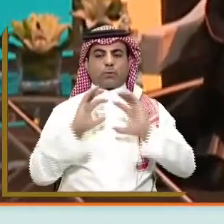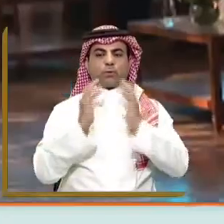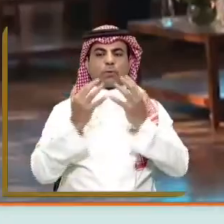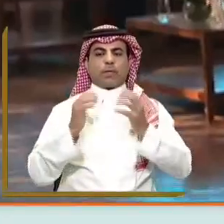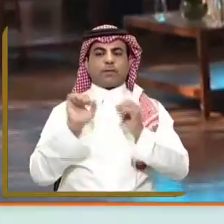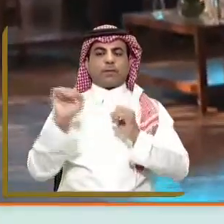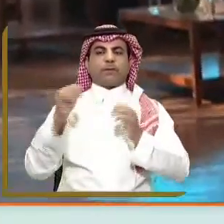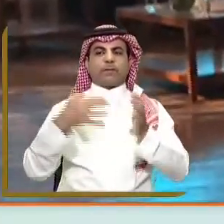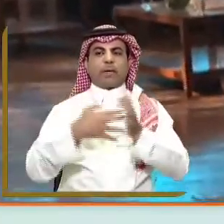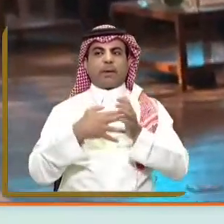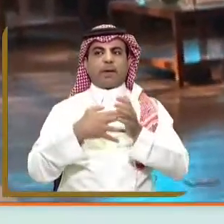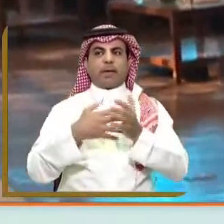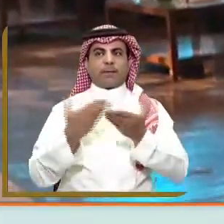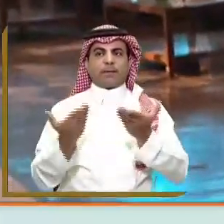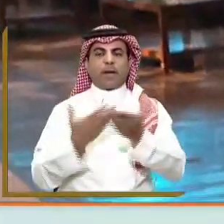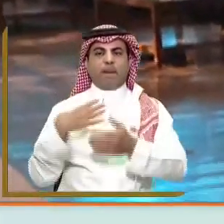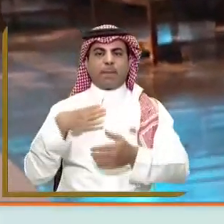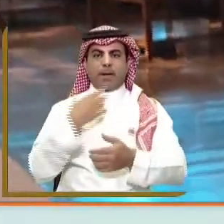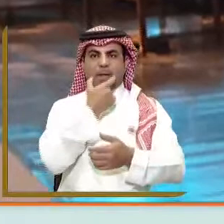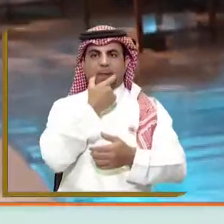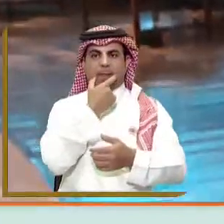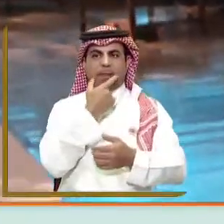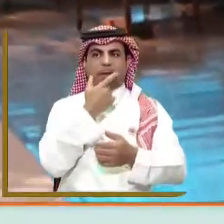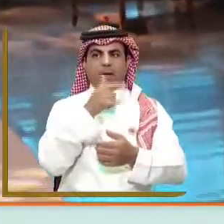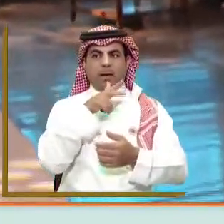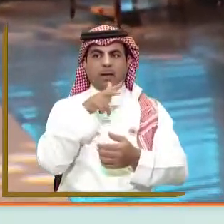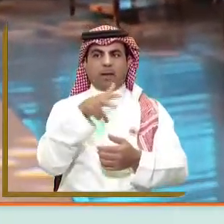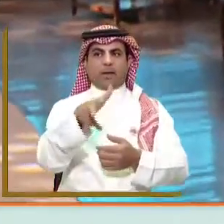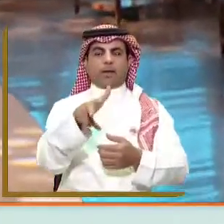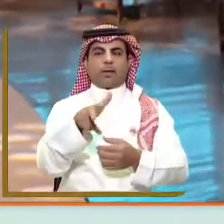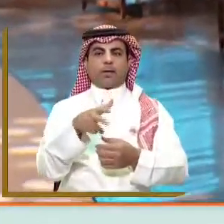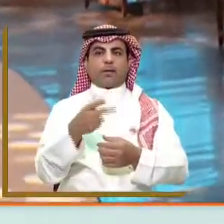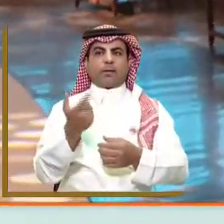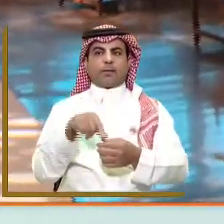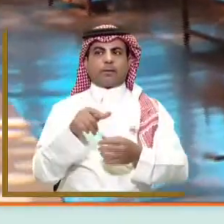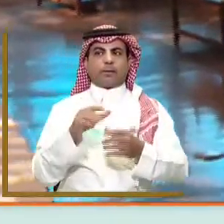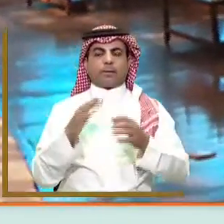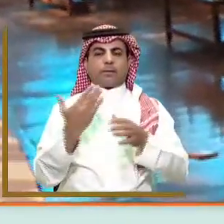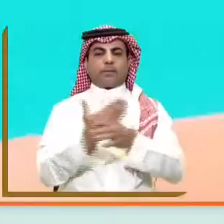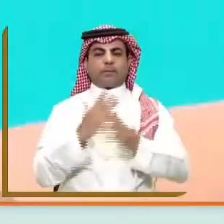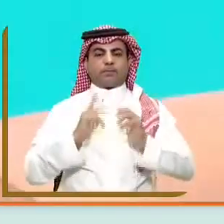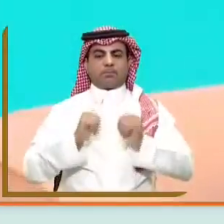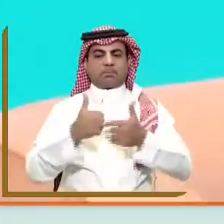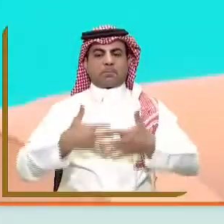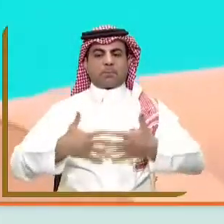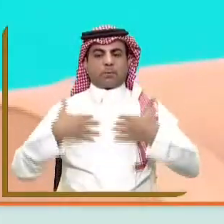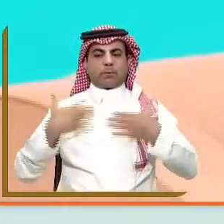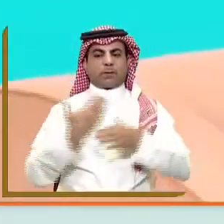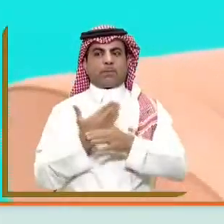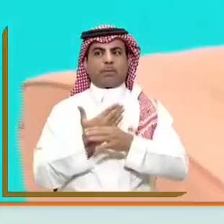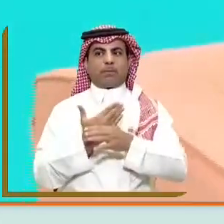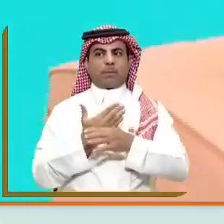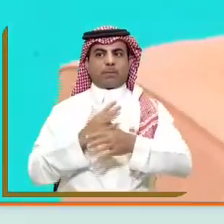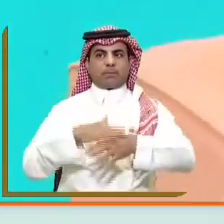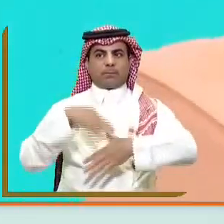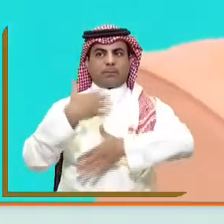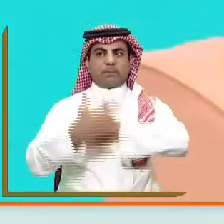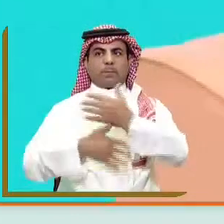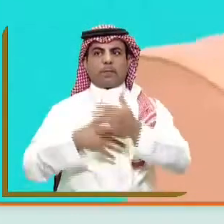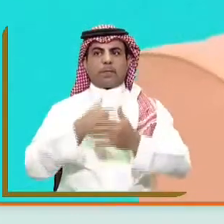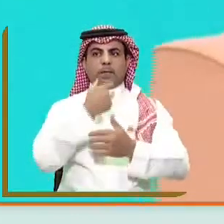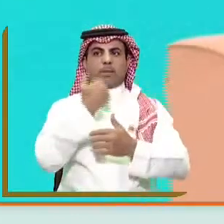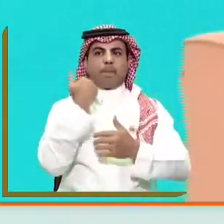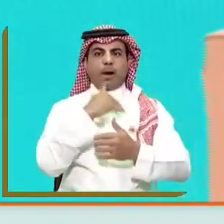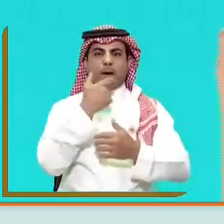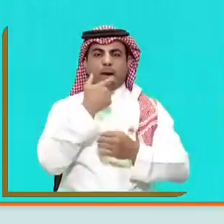الأسرة في الجامعة. وأعرب أمير الرياض في كلمة له عن اعتزازه وشكره بما تقوم به لجان إمارة